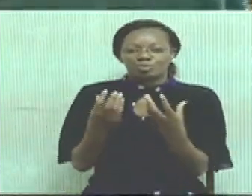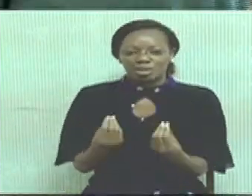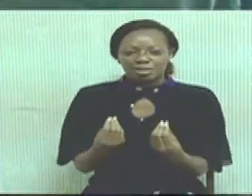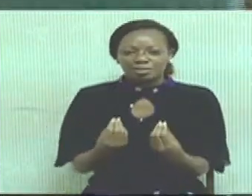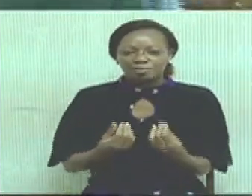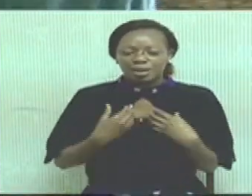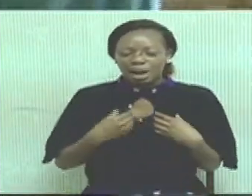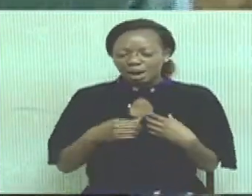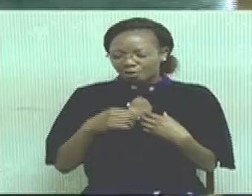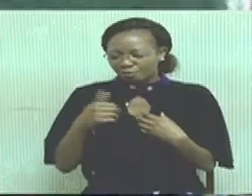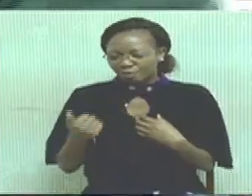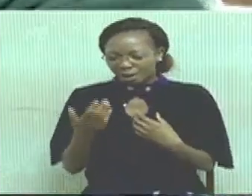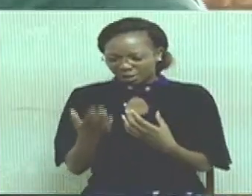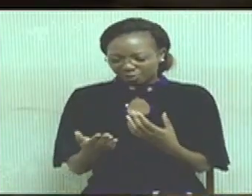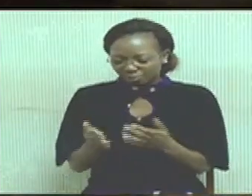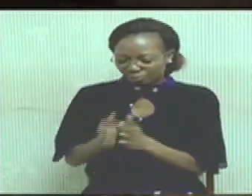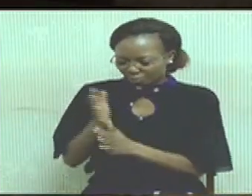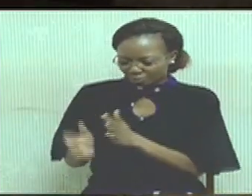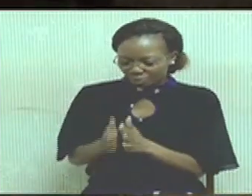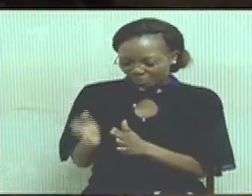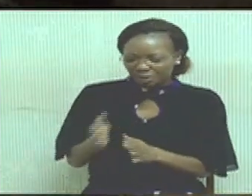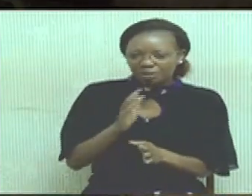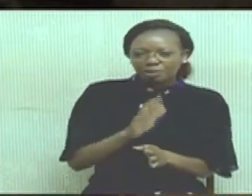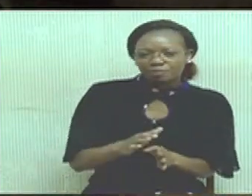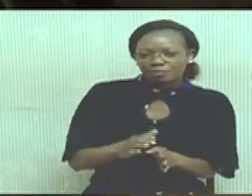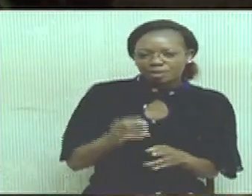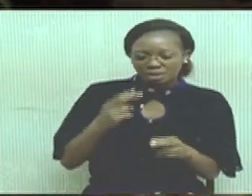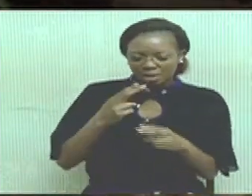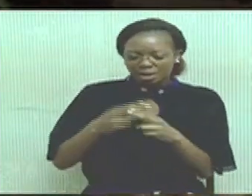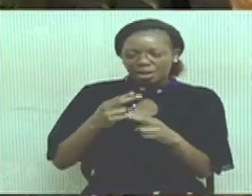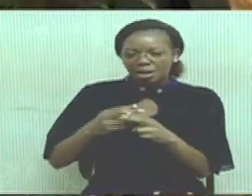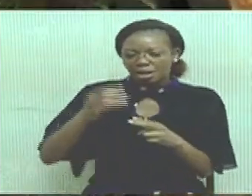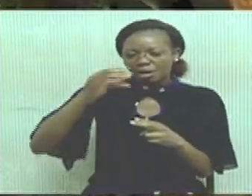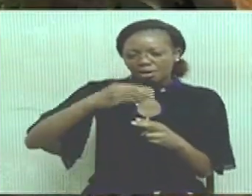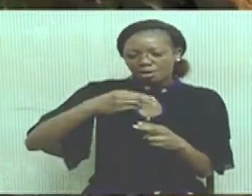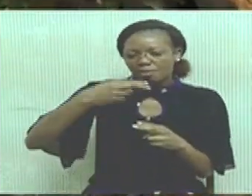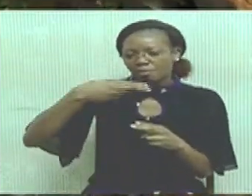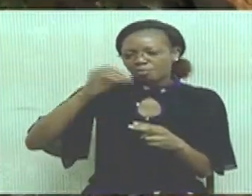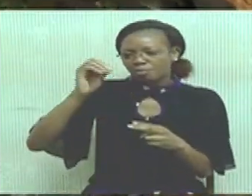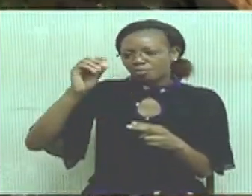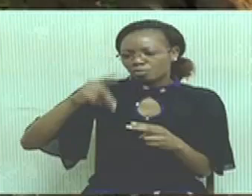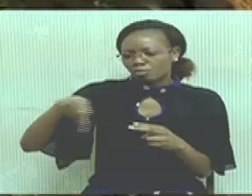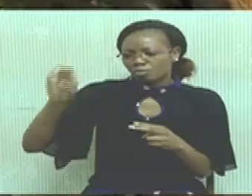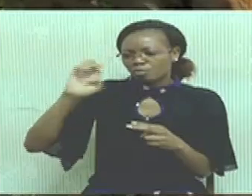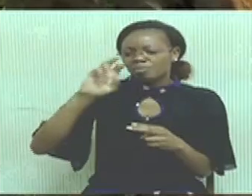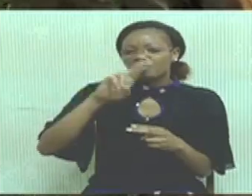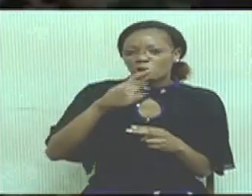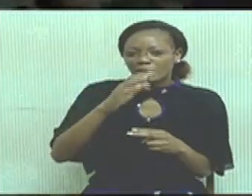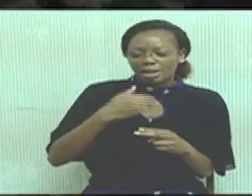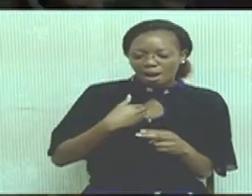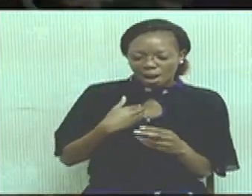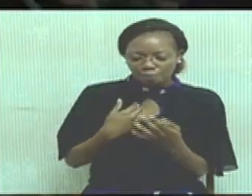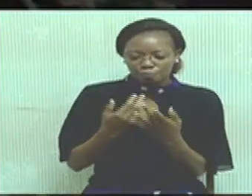maziwa bali si kutafuna nyasi. Ndio maana wakulima hawa waliamua kununua mashine. Mashine